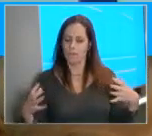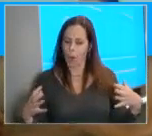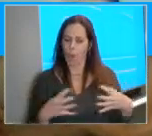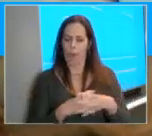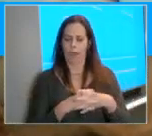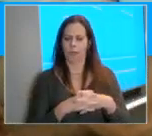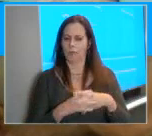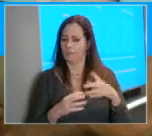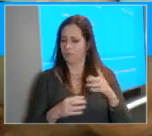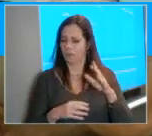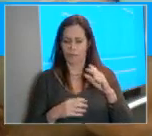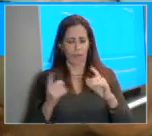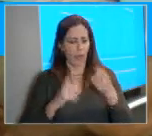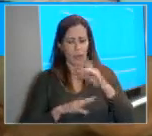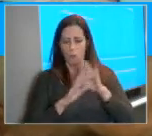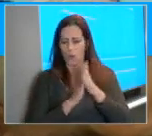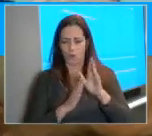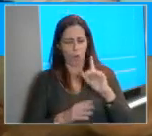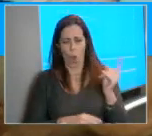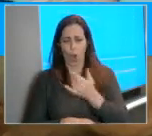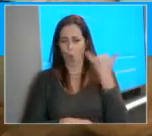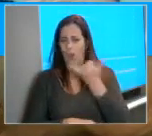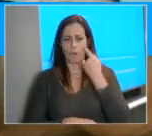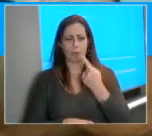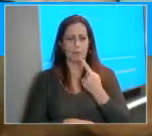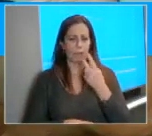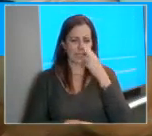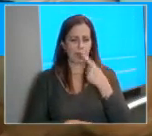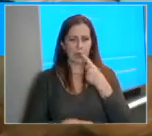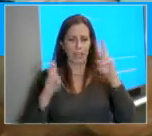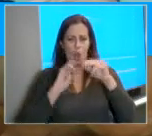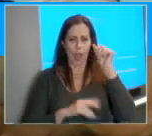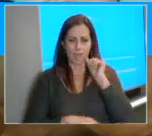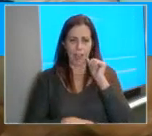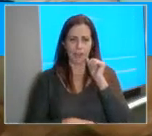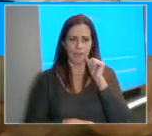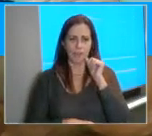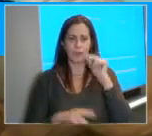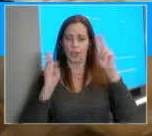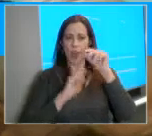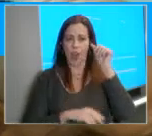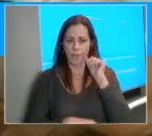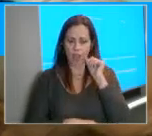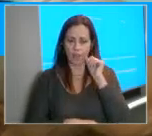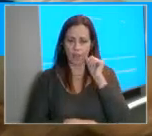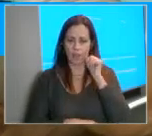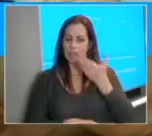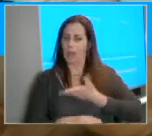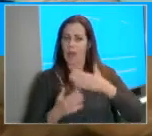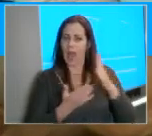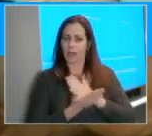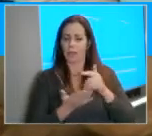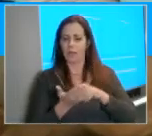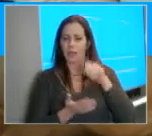מחוברת, בניגוד לכל התרחישים שכל שני וחמישים מנסים להדביק לנו. בכחול לבן התקבלה החלטה